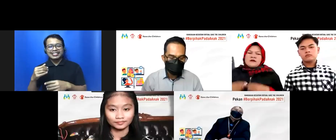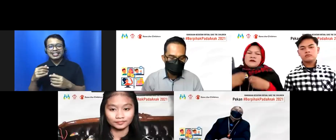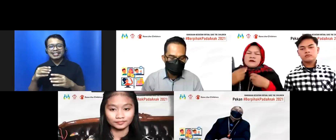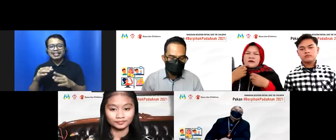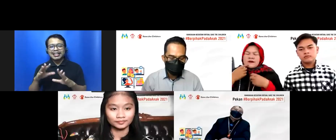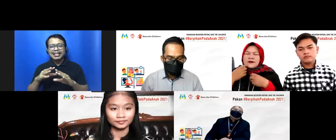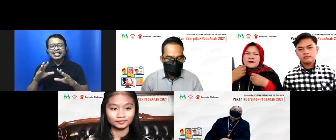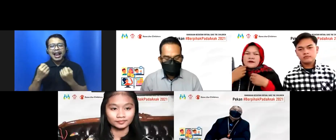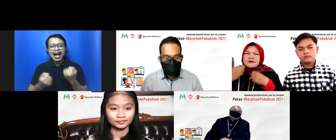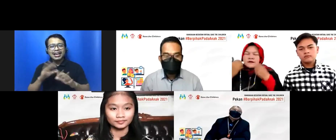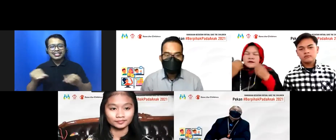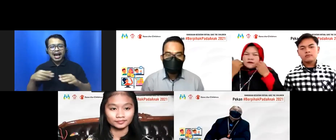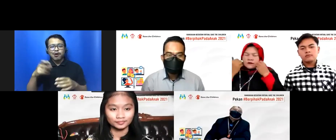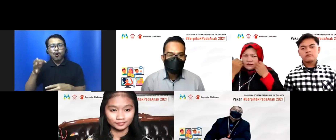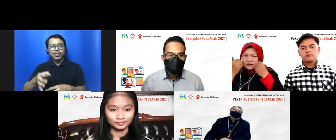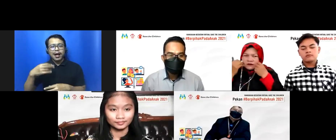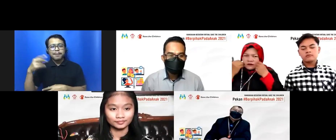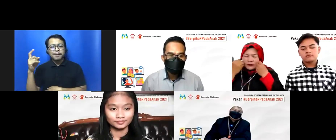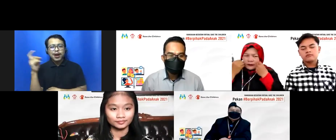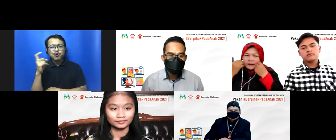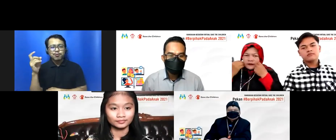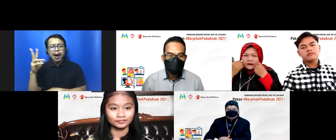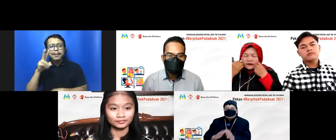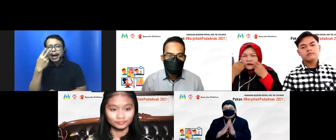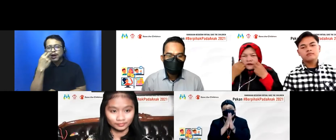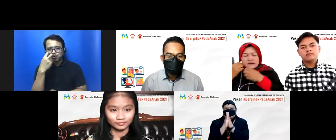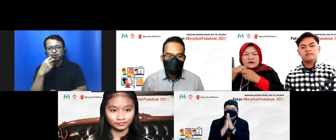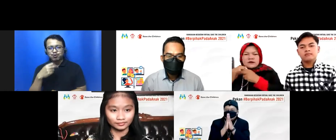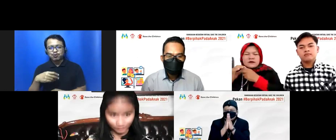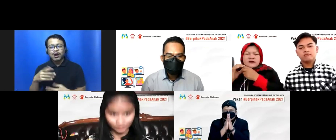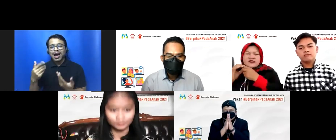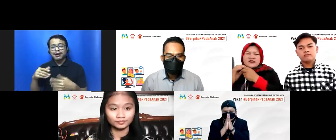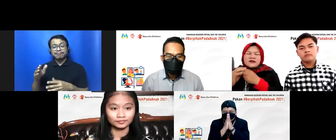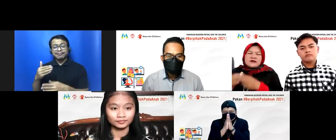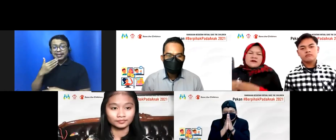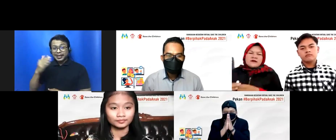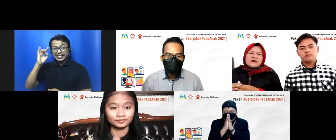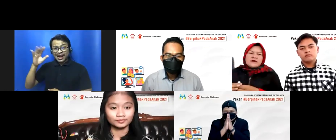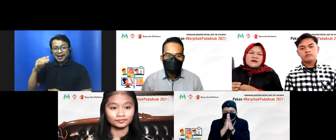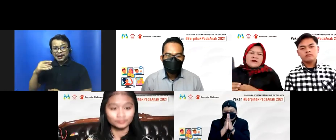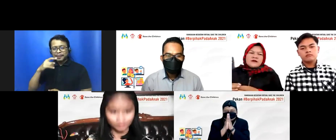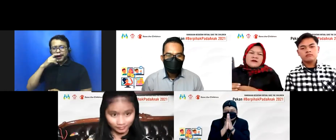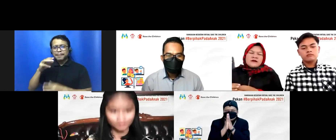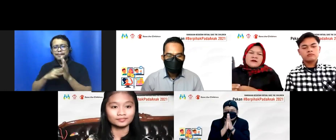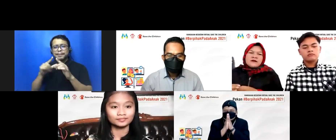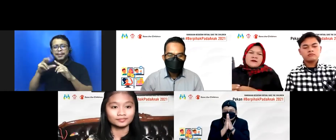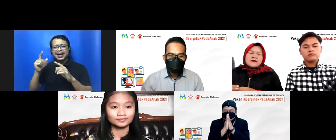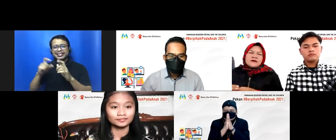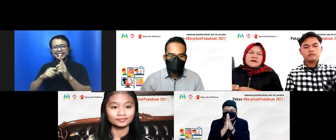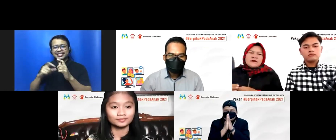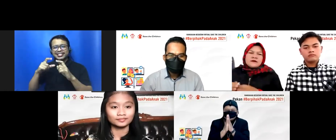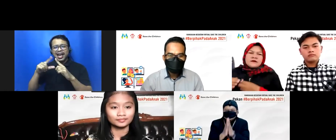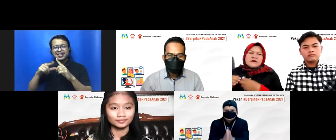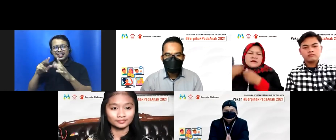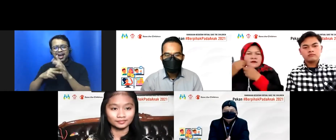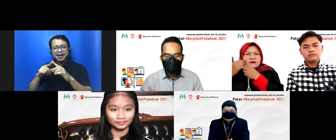Barat. Selamat siang, Pak Marsana. Selamat siang, Assalamualaikum warahmatullahi wabarakatuh. Salam